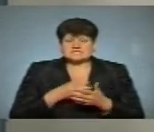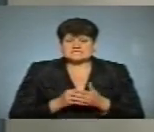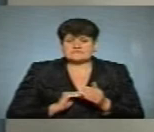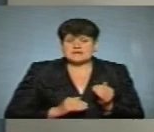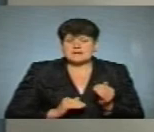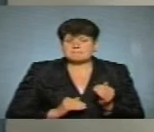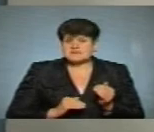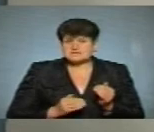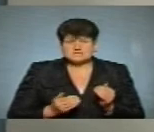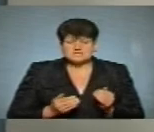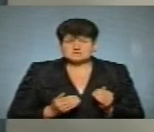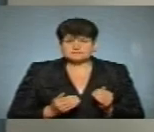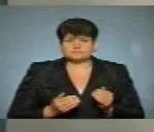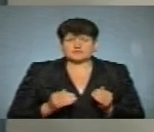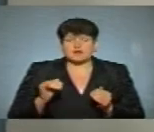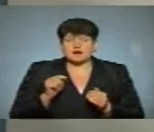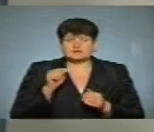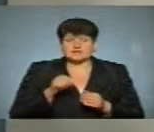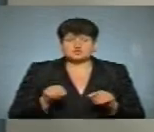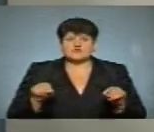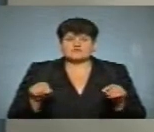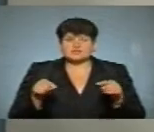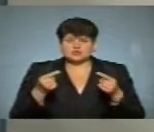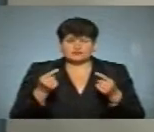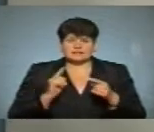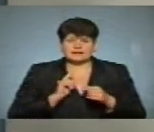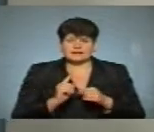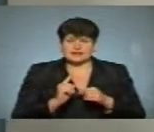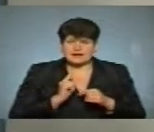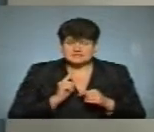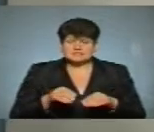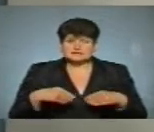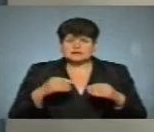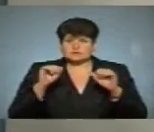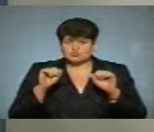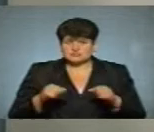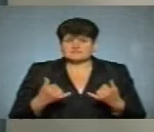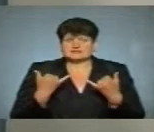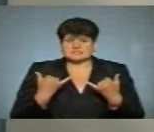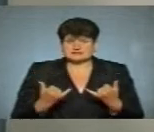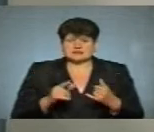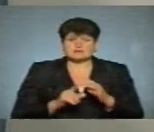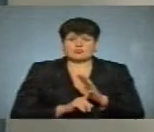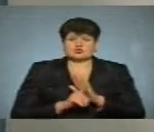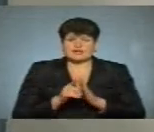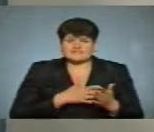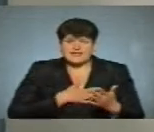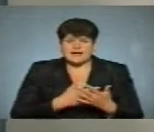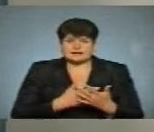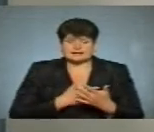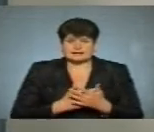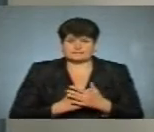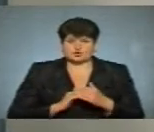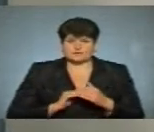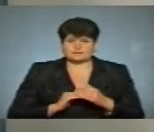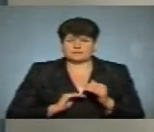А те, що відновилися рейси, дає можливість, відповідно, їм зараз почати активно свій бізнес.